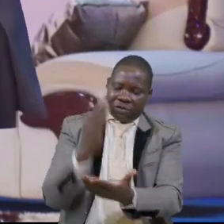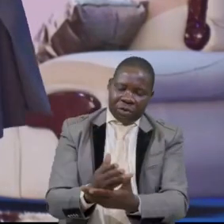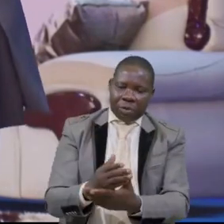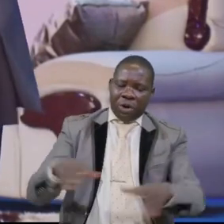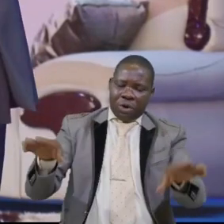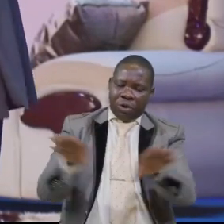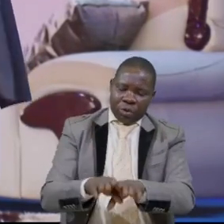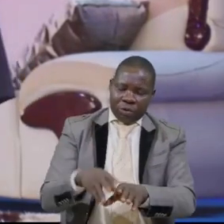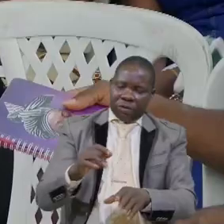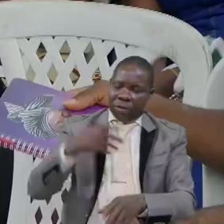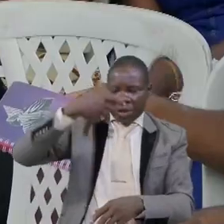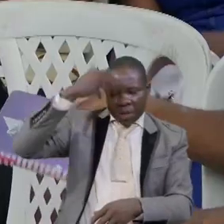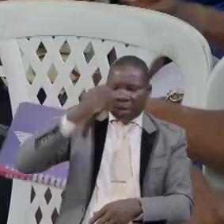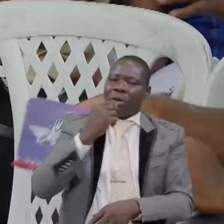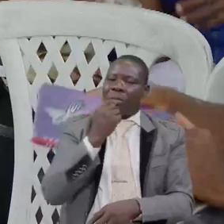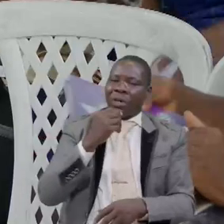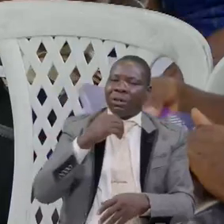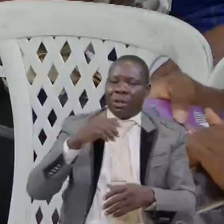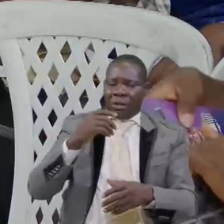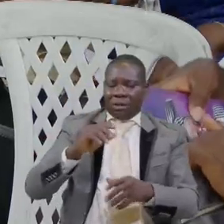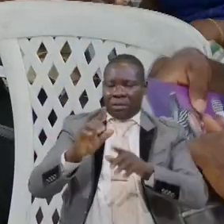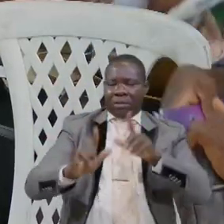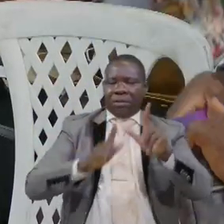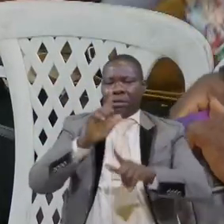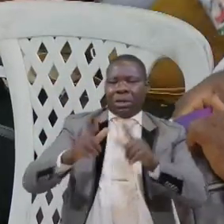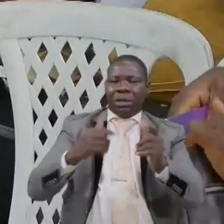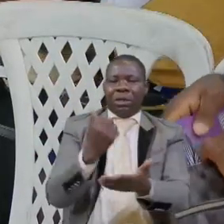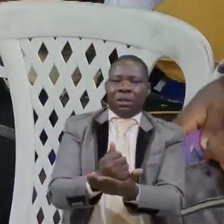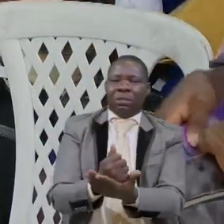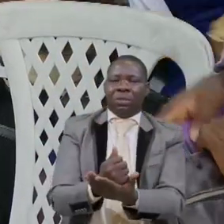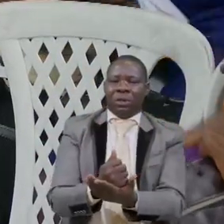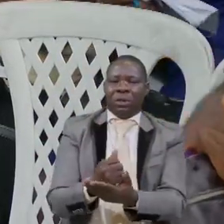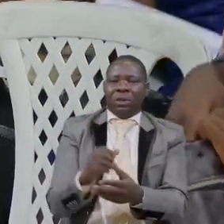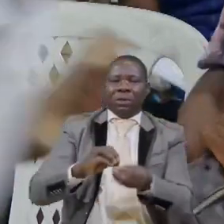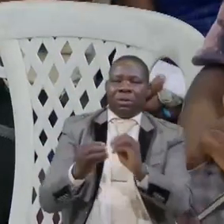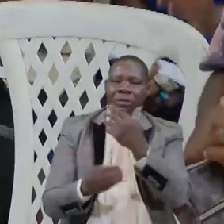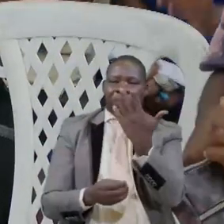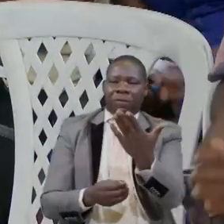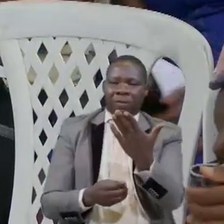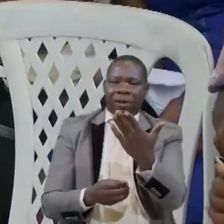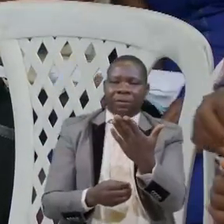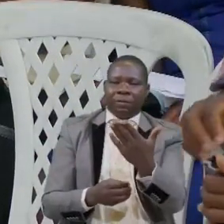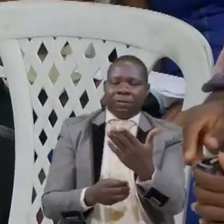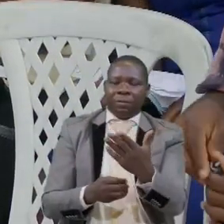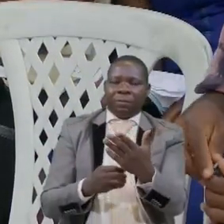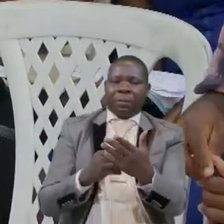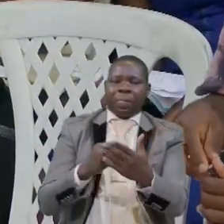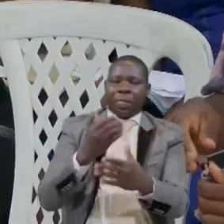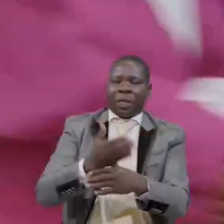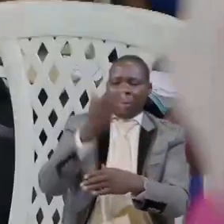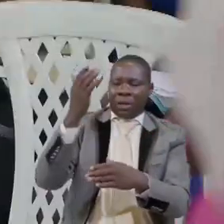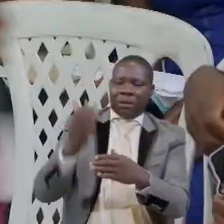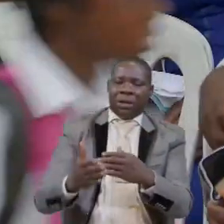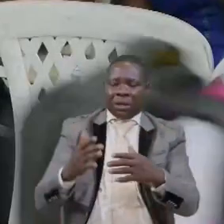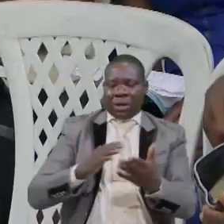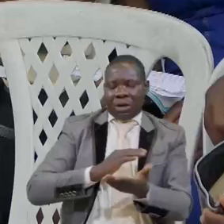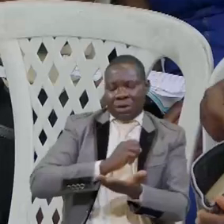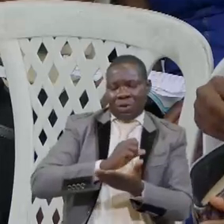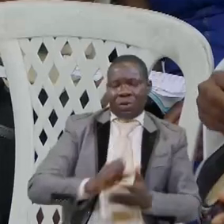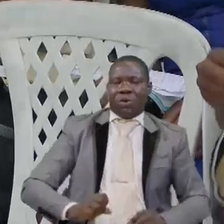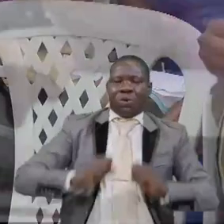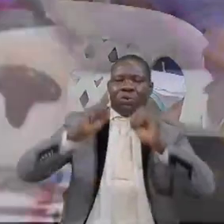Et Dieu peut fermer la gueule des lions. Quelqu'un dit Amen. Cinquièmement, il avait une entière consécration.